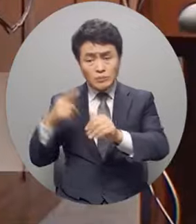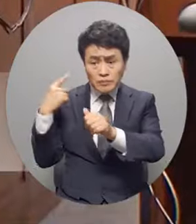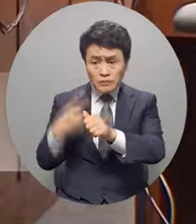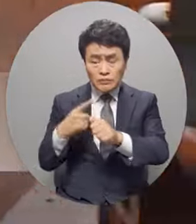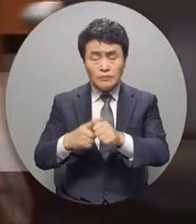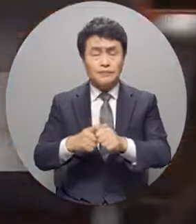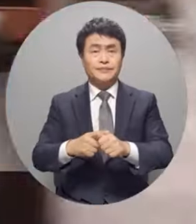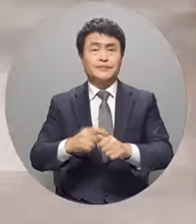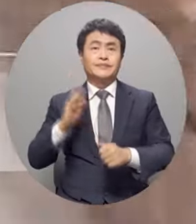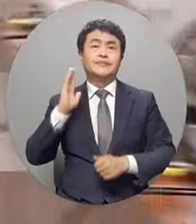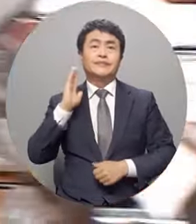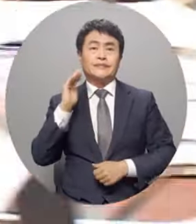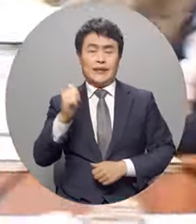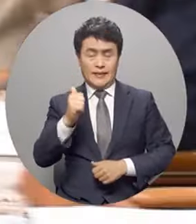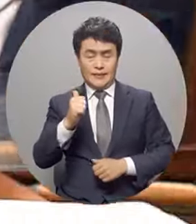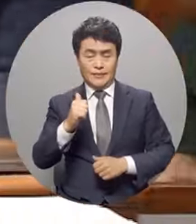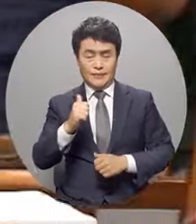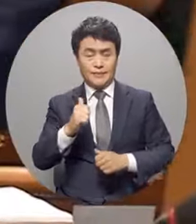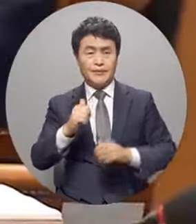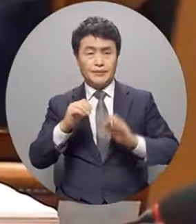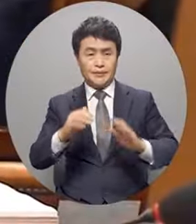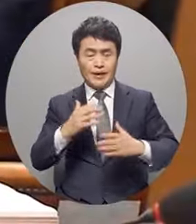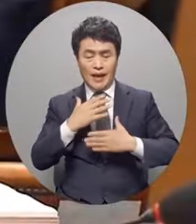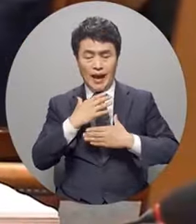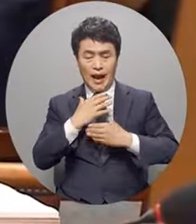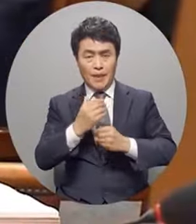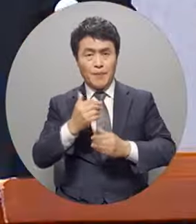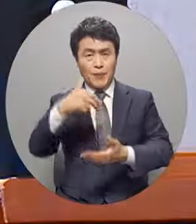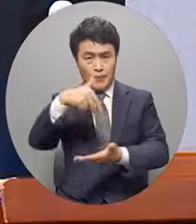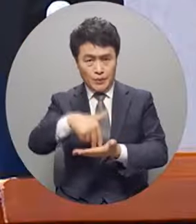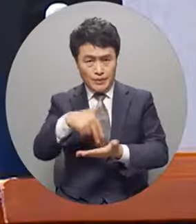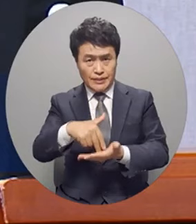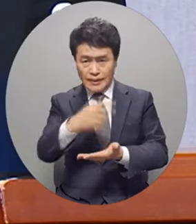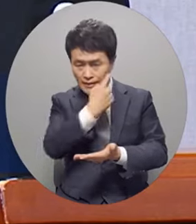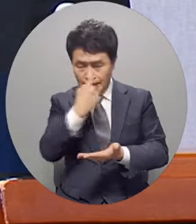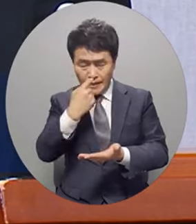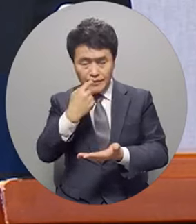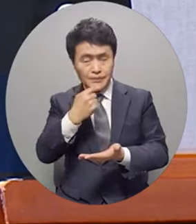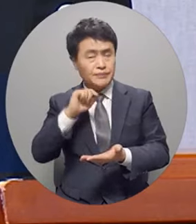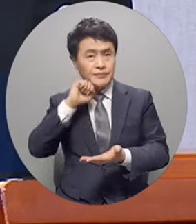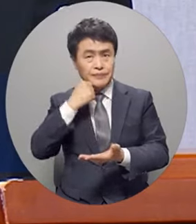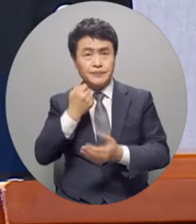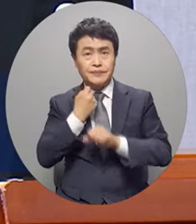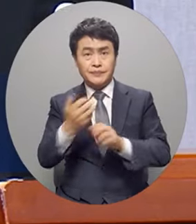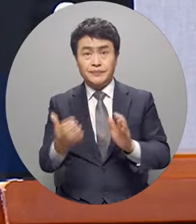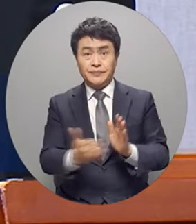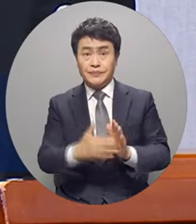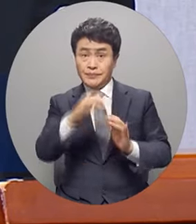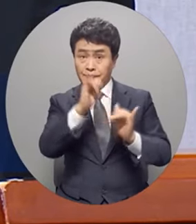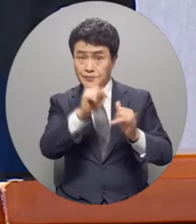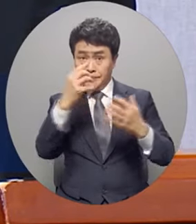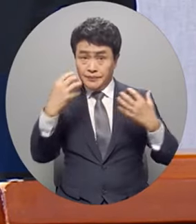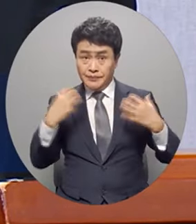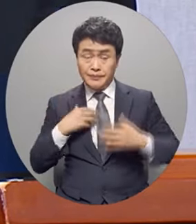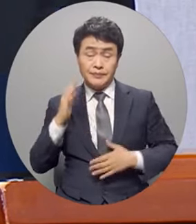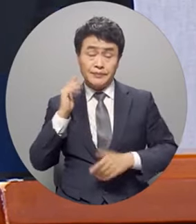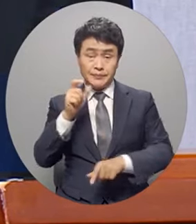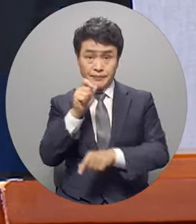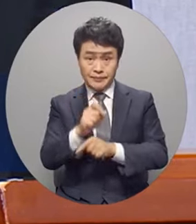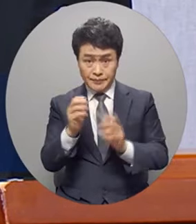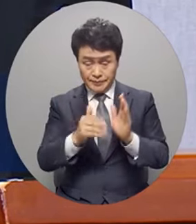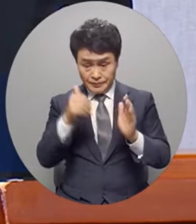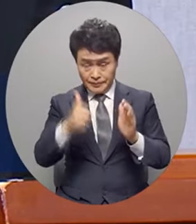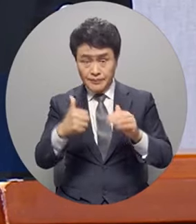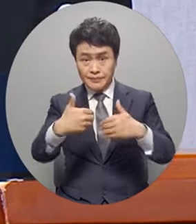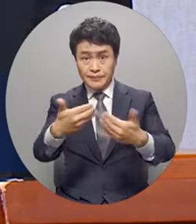때문에 사실관계를 확인해 줄 수 없다고 함구했습니다. 역대 정부에서도 대통령 비서실과